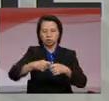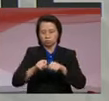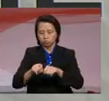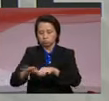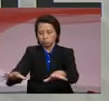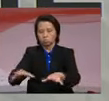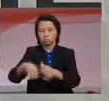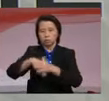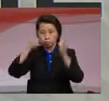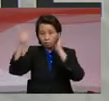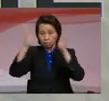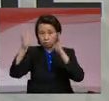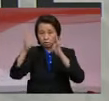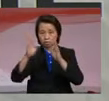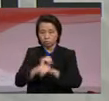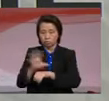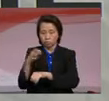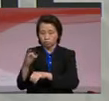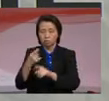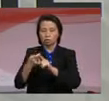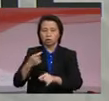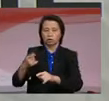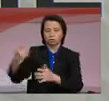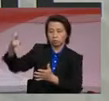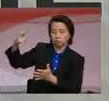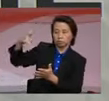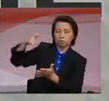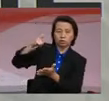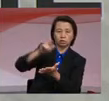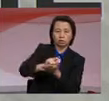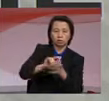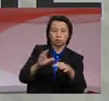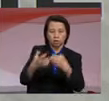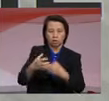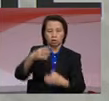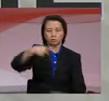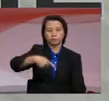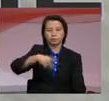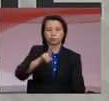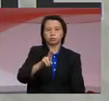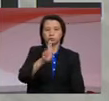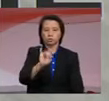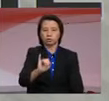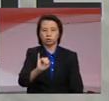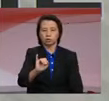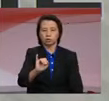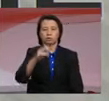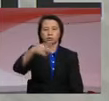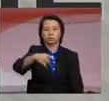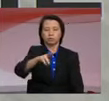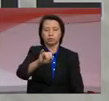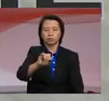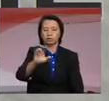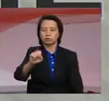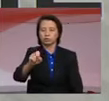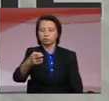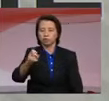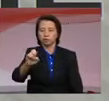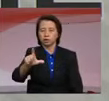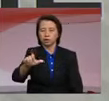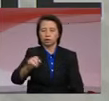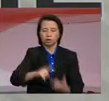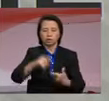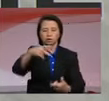tempatan kes COVID-19 daripada kes import, iaitu kluster PUI Novograd, PUI Shirala